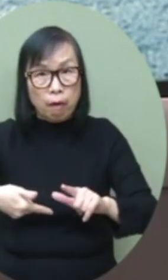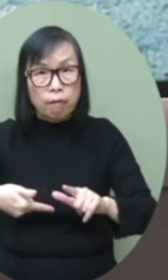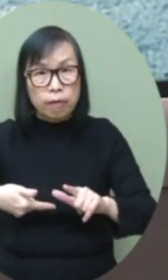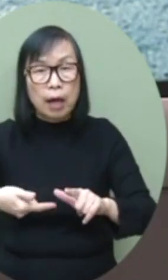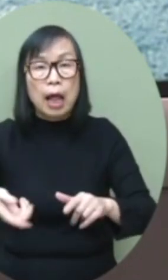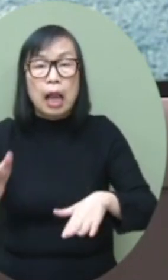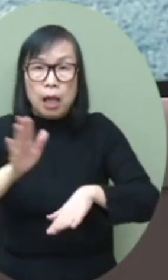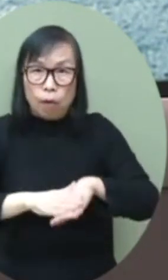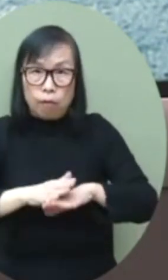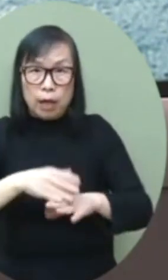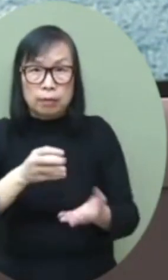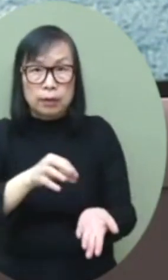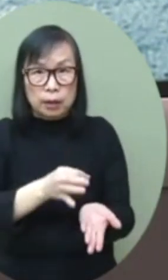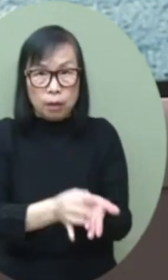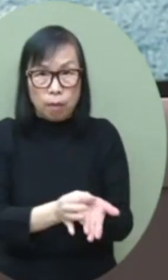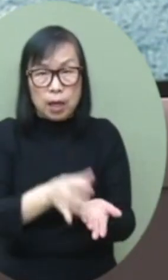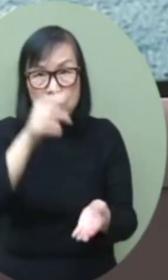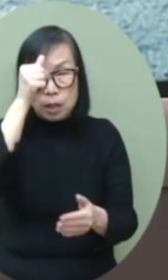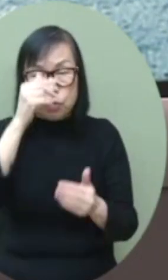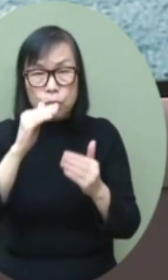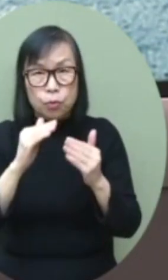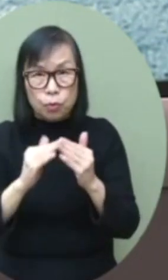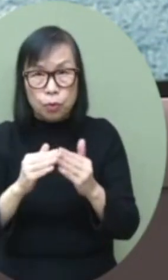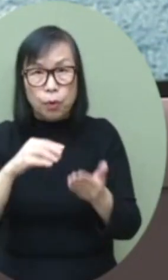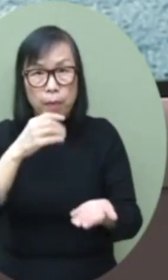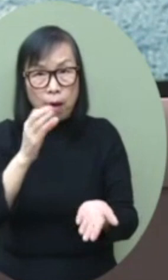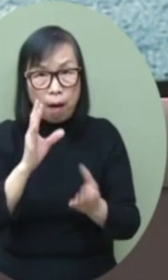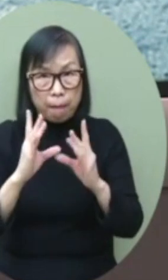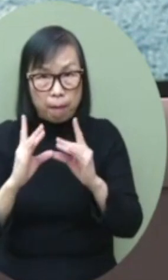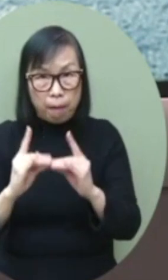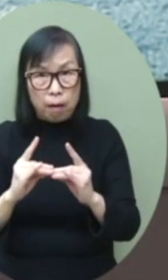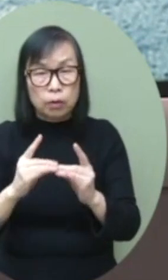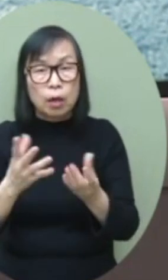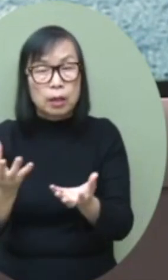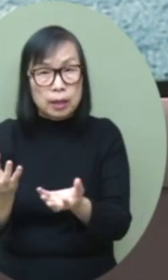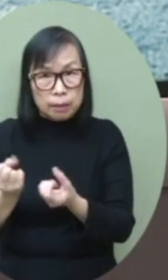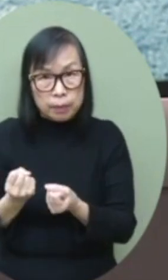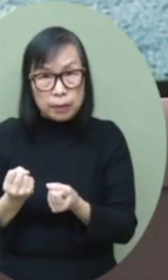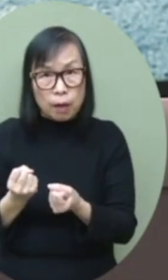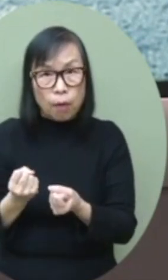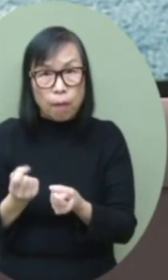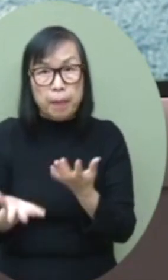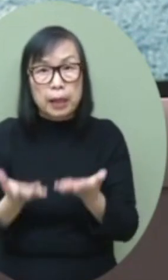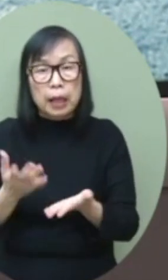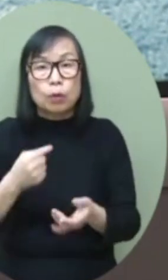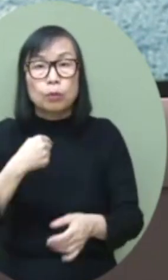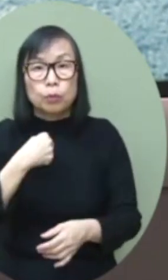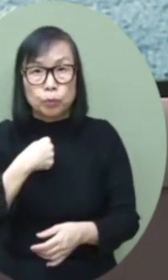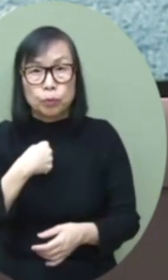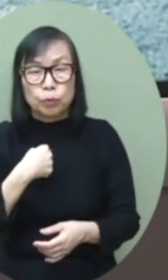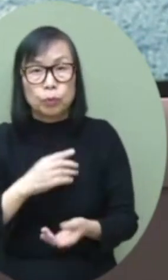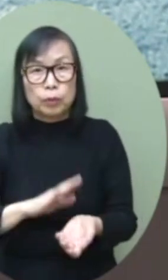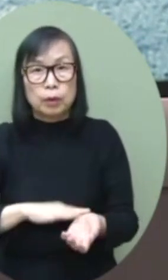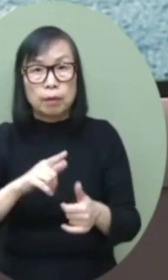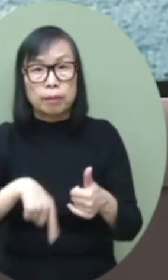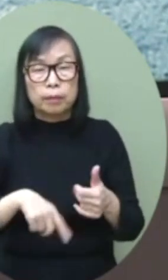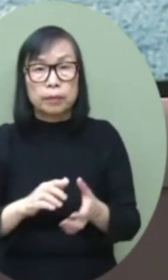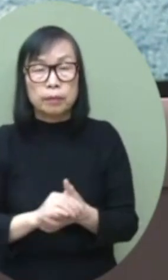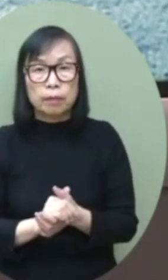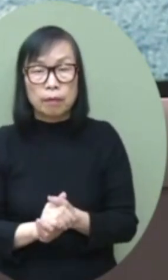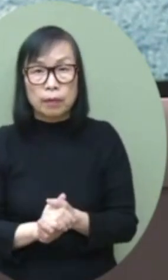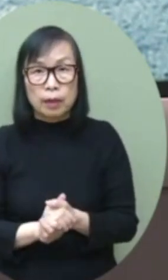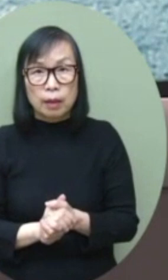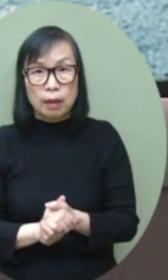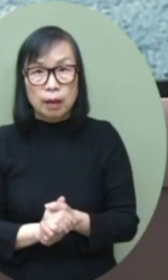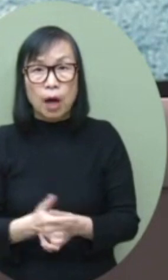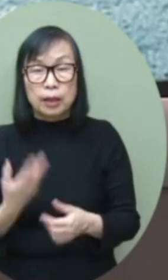空我們醫院裏面一些病床接收一些比較有需要的病人。咁我哋都